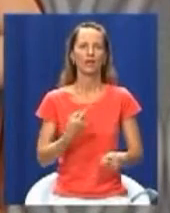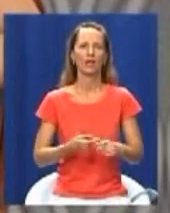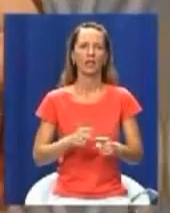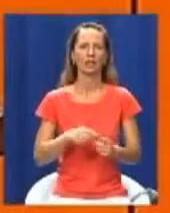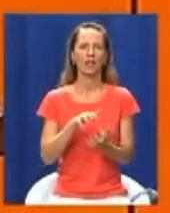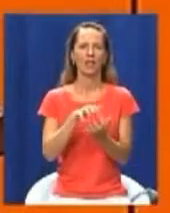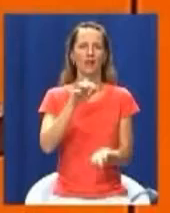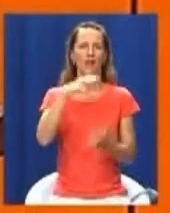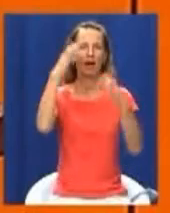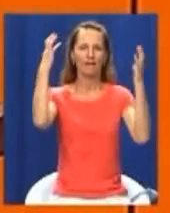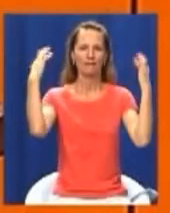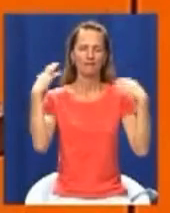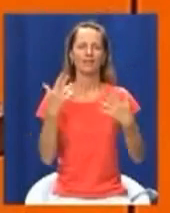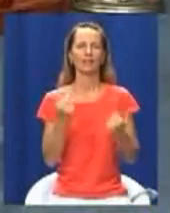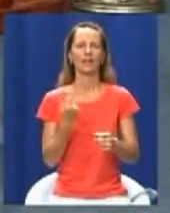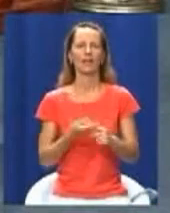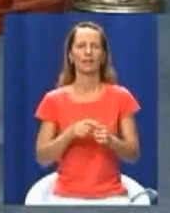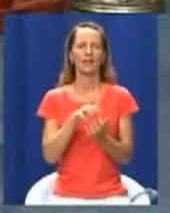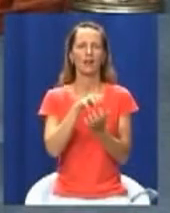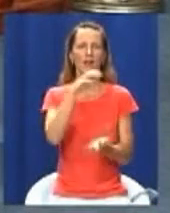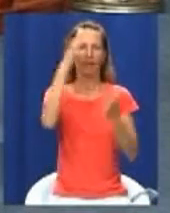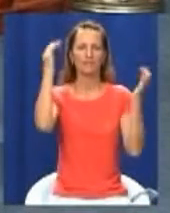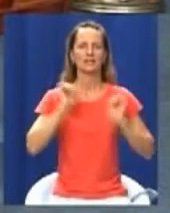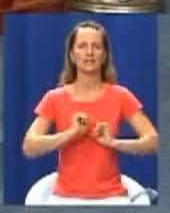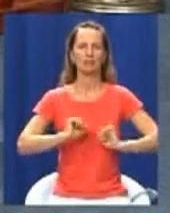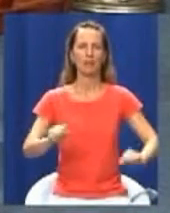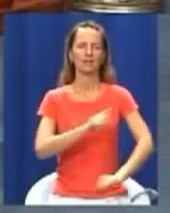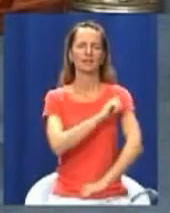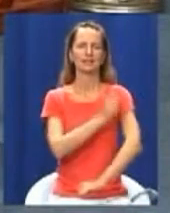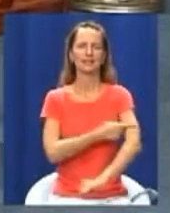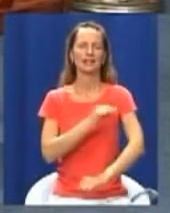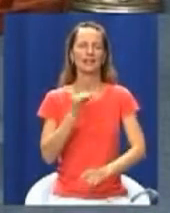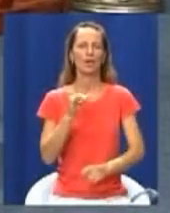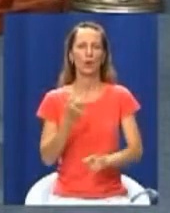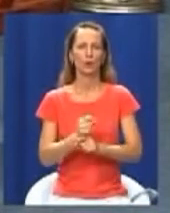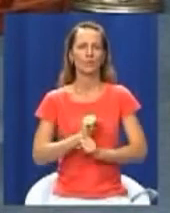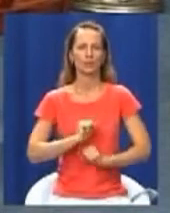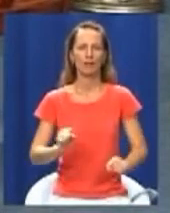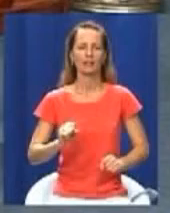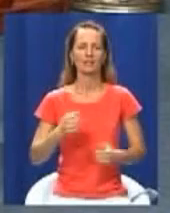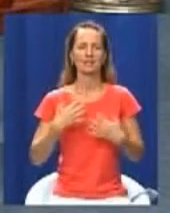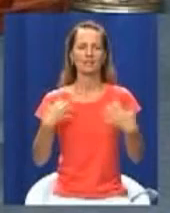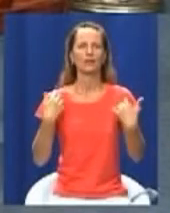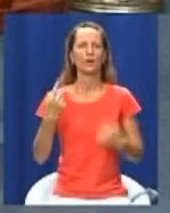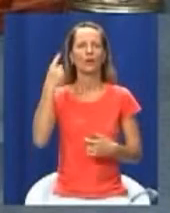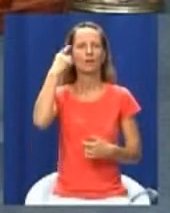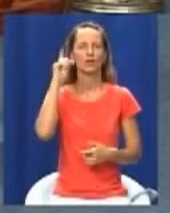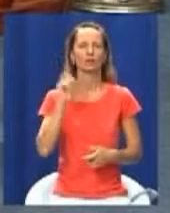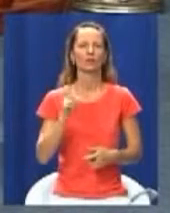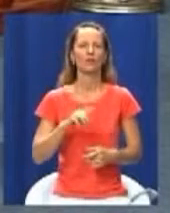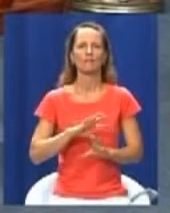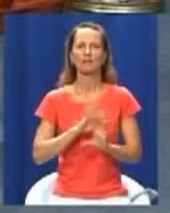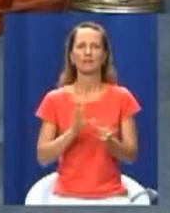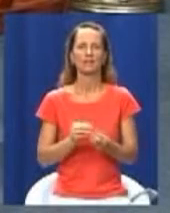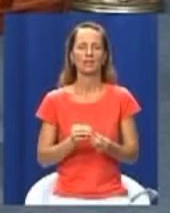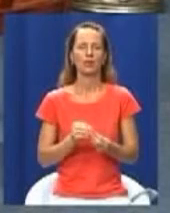Лев. Так, це саме лев. Хоробрий, сильний і дуже відважний звір. А уявляєте, що у цього